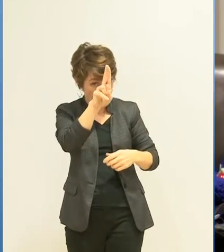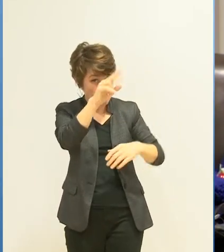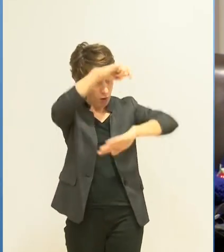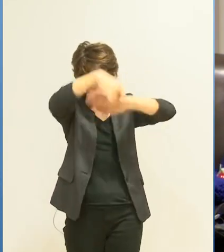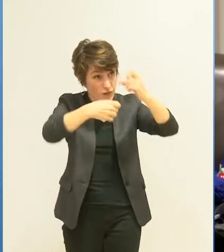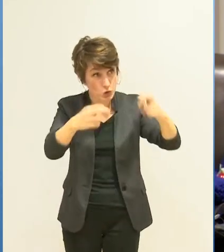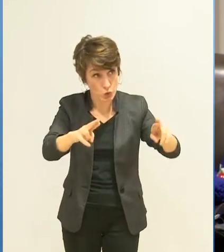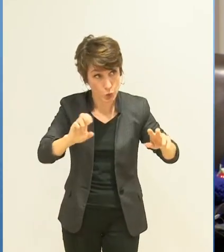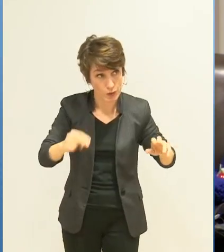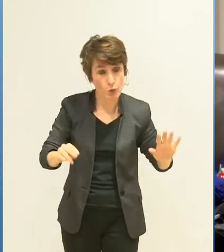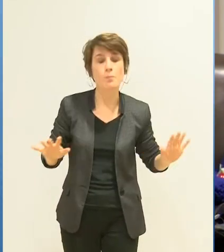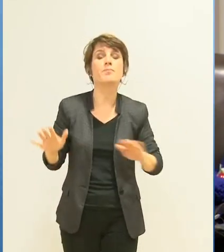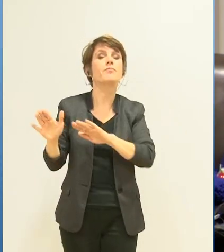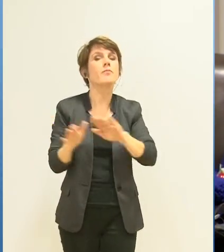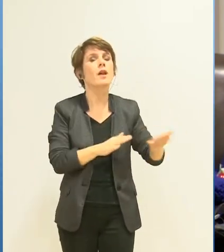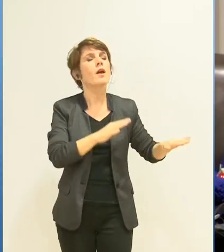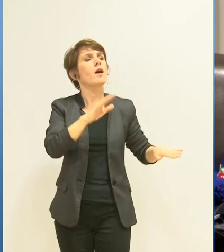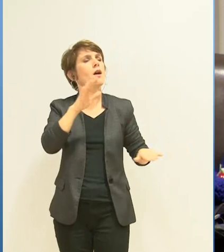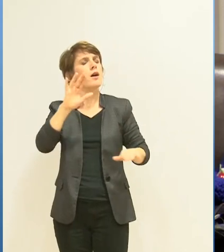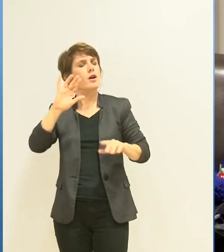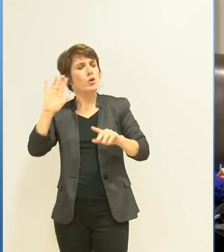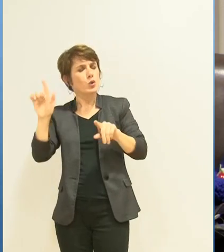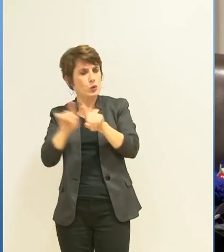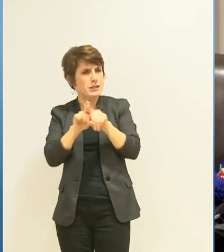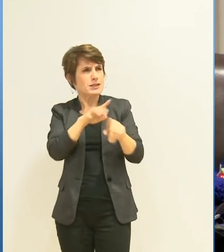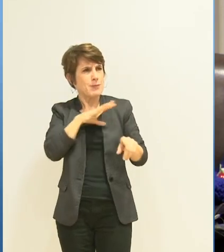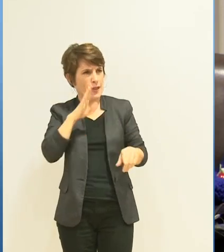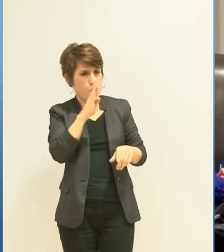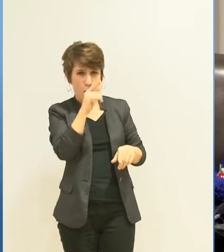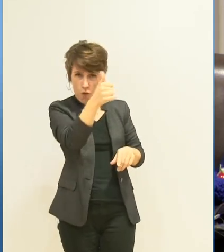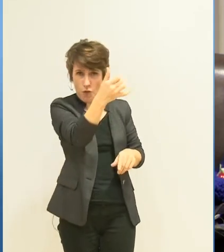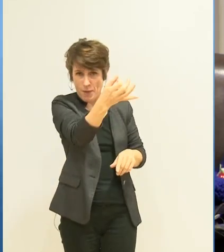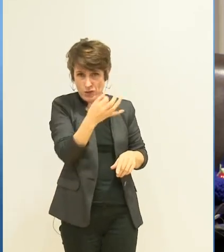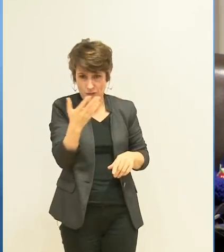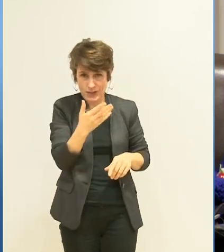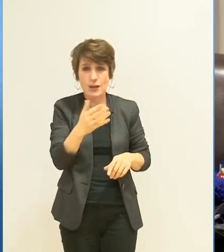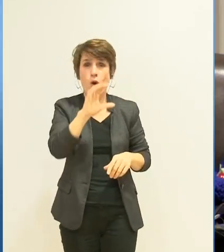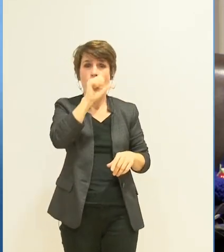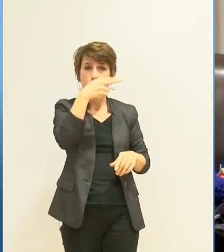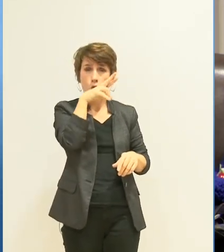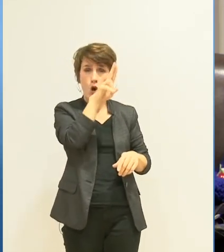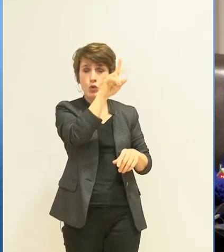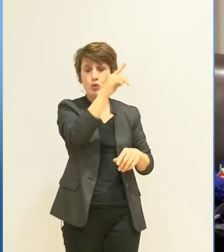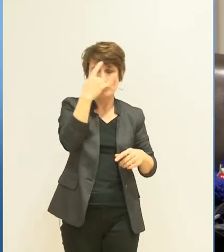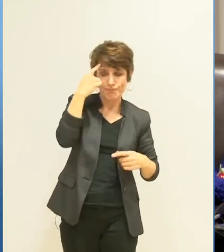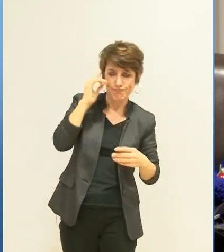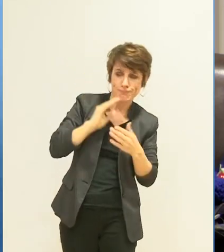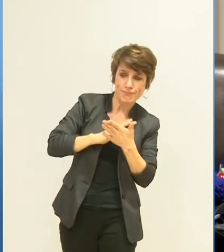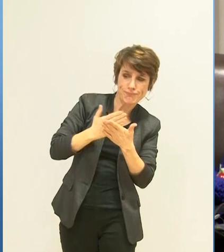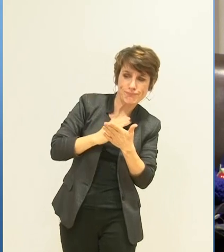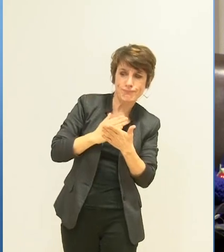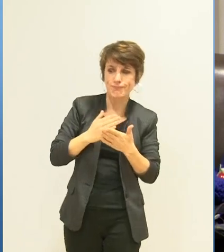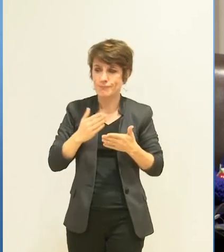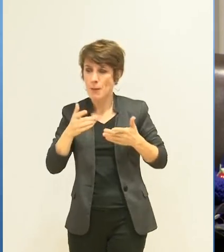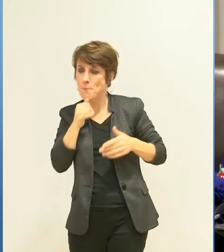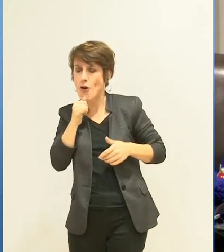vous l'avez rappelé vous même un galop l'anru n'était pas fondamentalement convaincu encore ce projet de réhabilitation et dans le